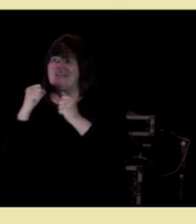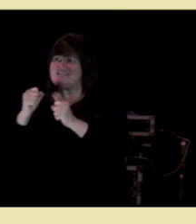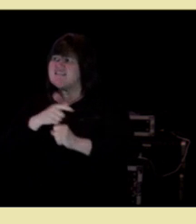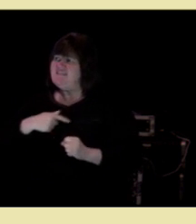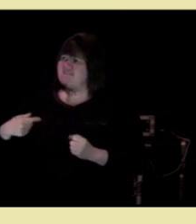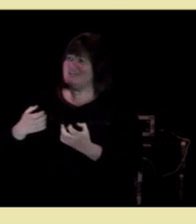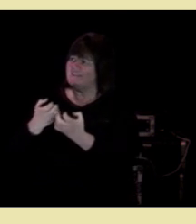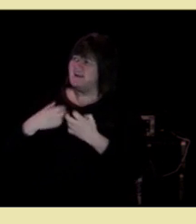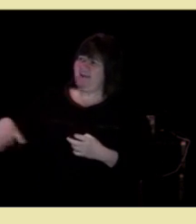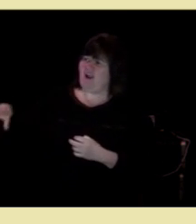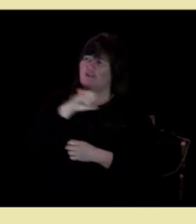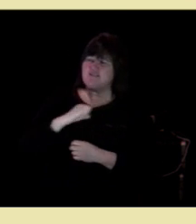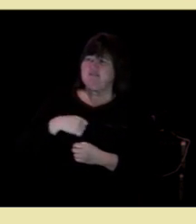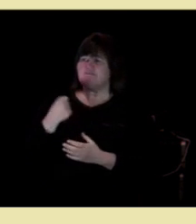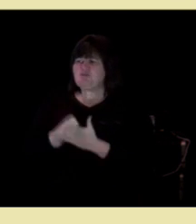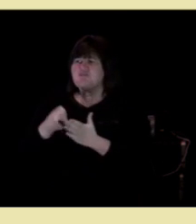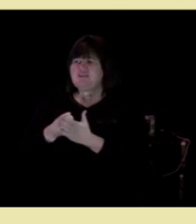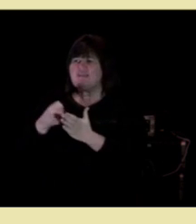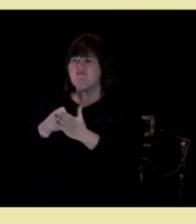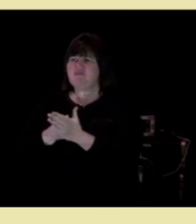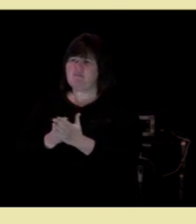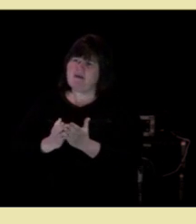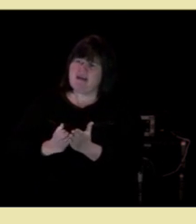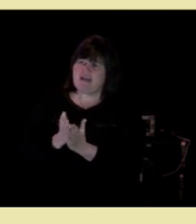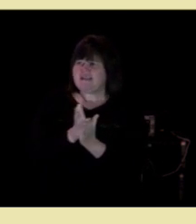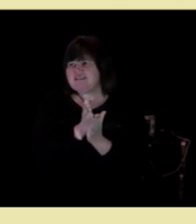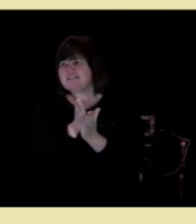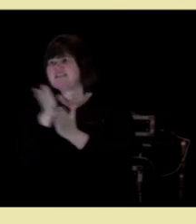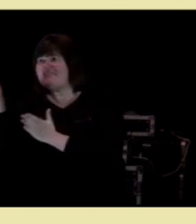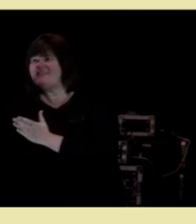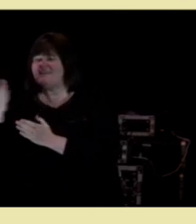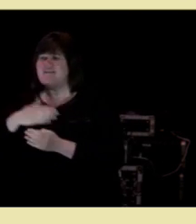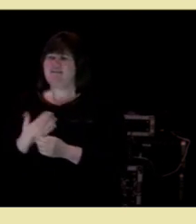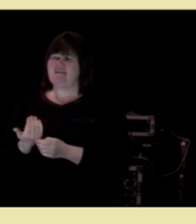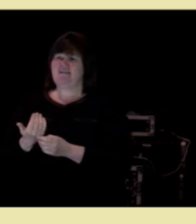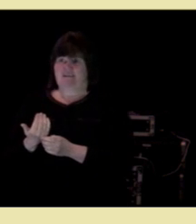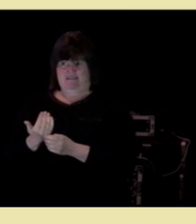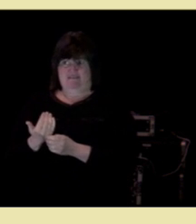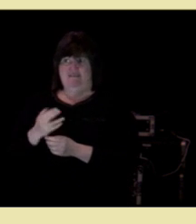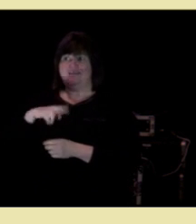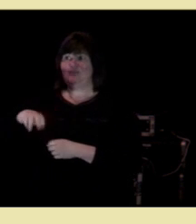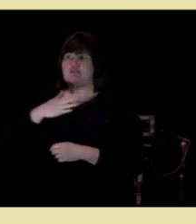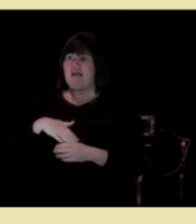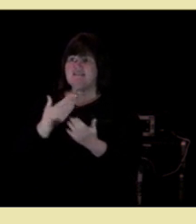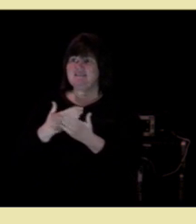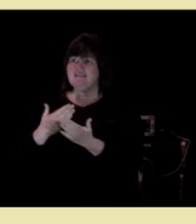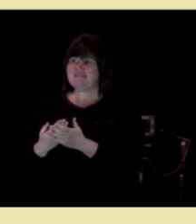å drive fram retningsendringen i norsk helsetjeneste. Og der kom han jammen med.